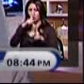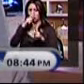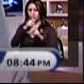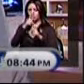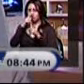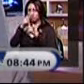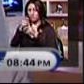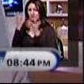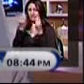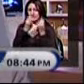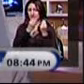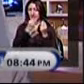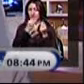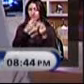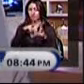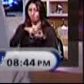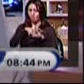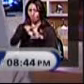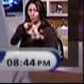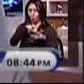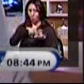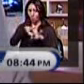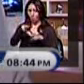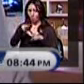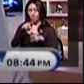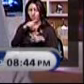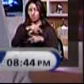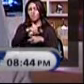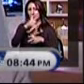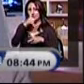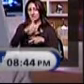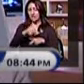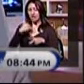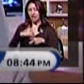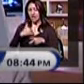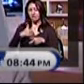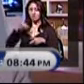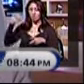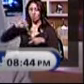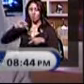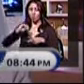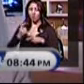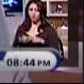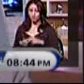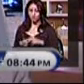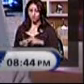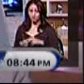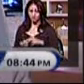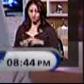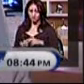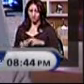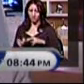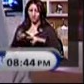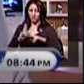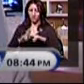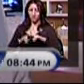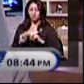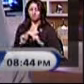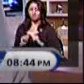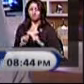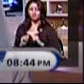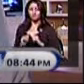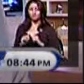ممكن يعذبه في اي لحظة او بيعتبره انه بيحميه، وفي اوقات بيتعلق بيه. في